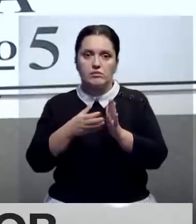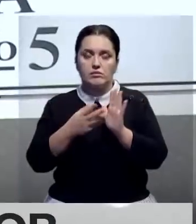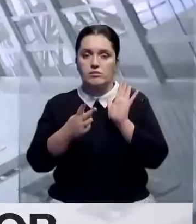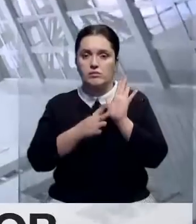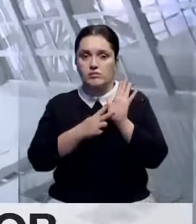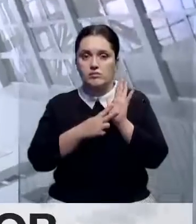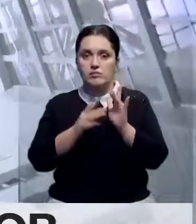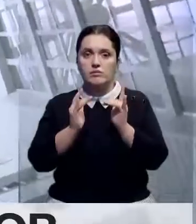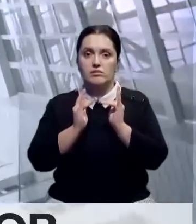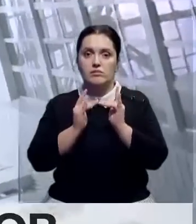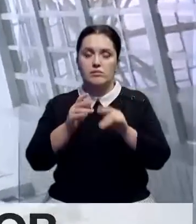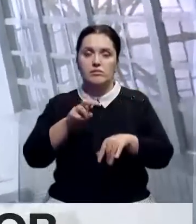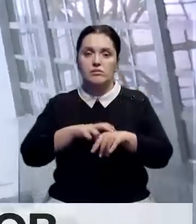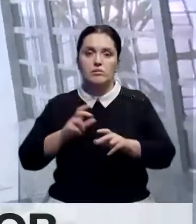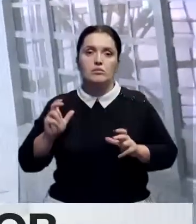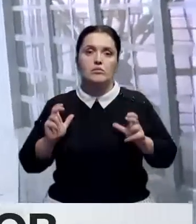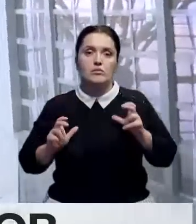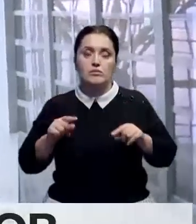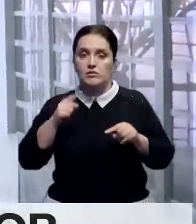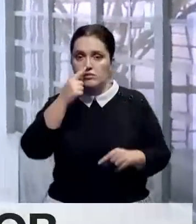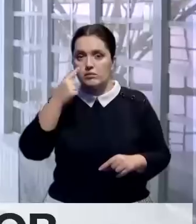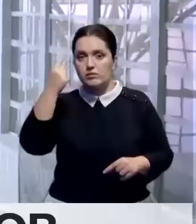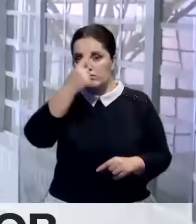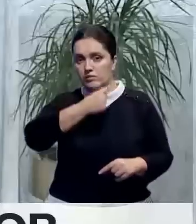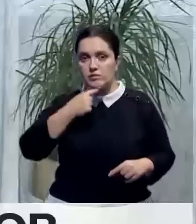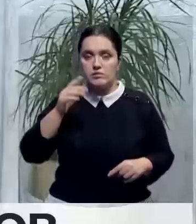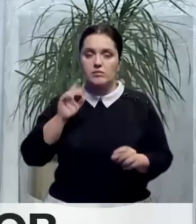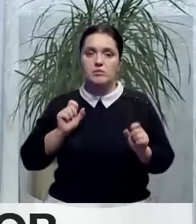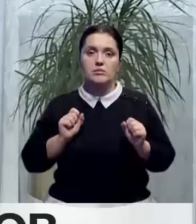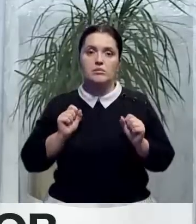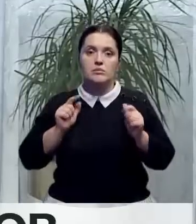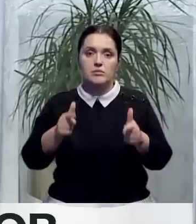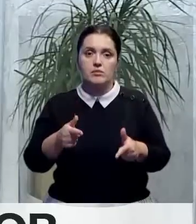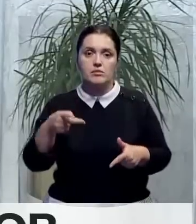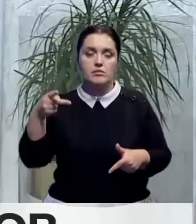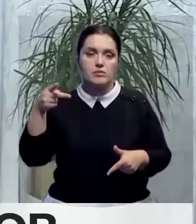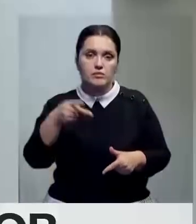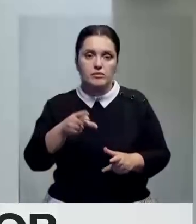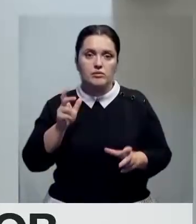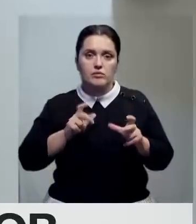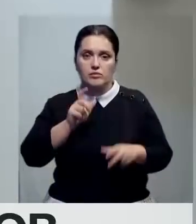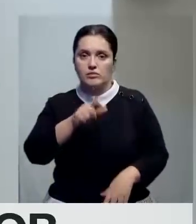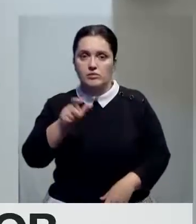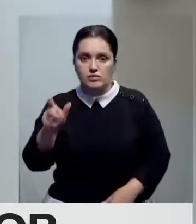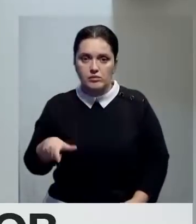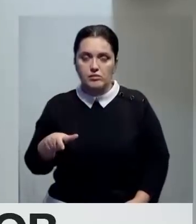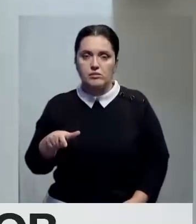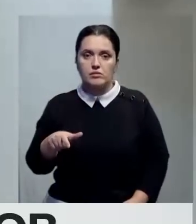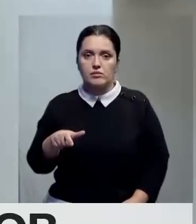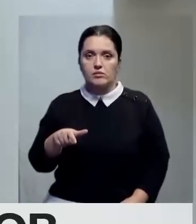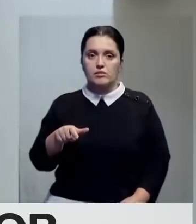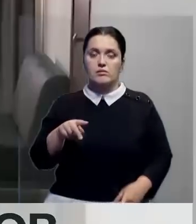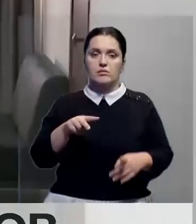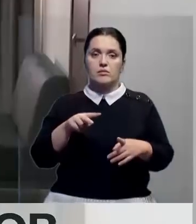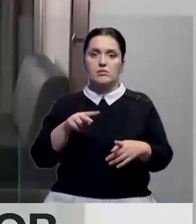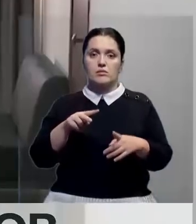танцевальные залы. Это уже 7-е общежитие медицинского университета. В этом году в ВУЗ поступили порядка 2000 студентов. Почти